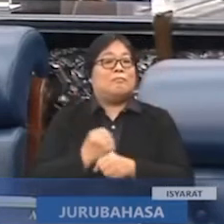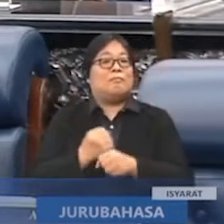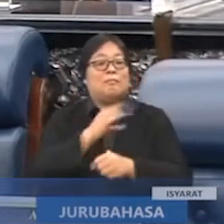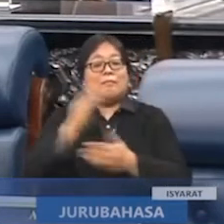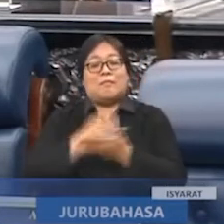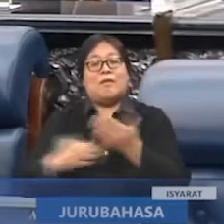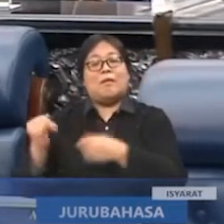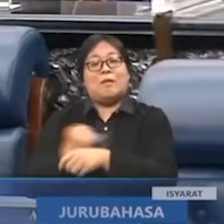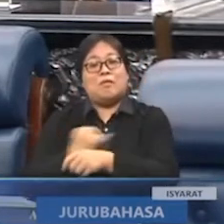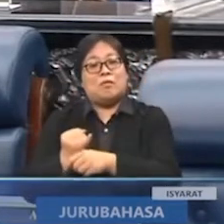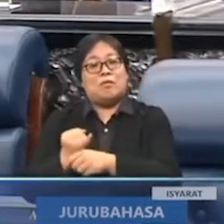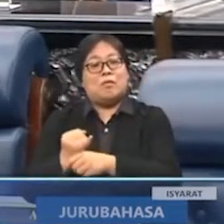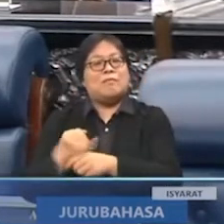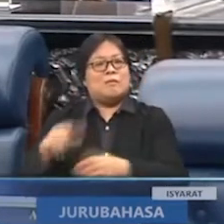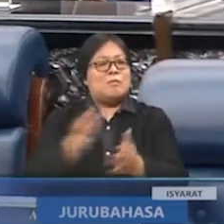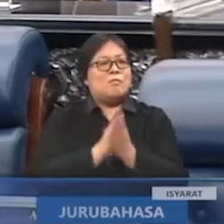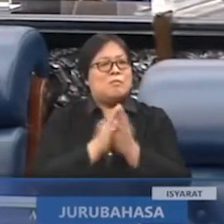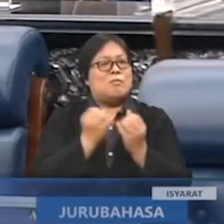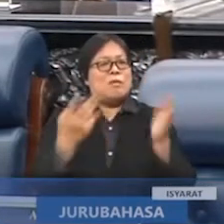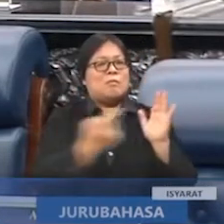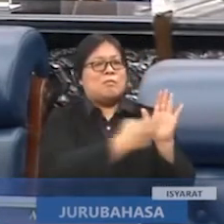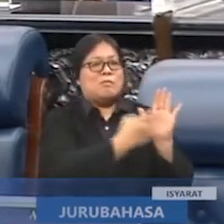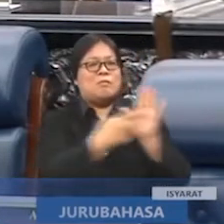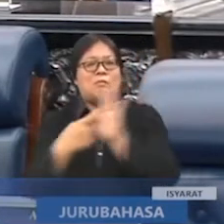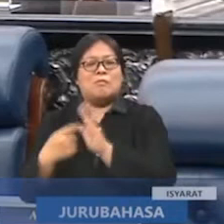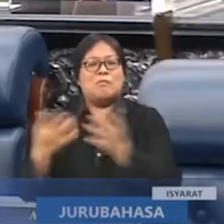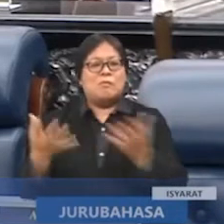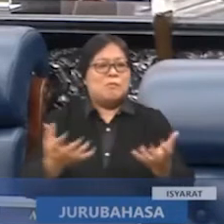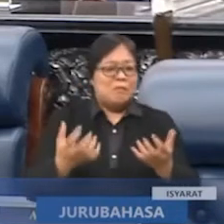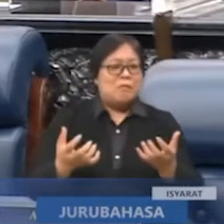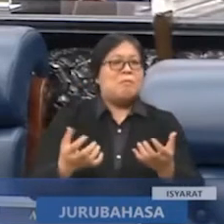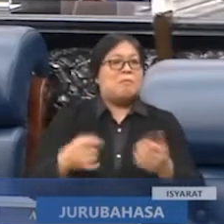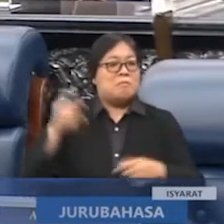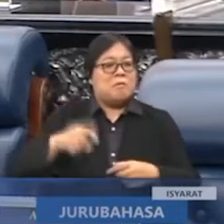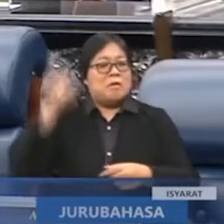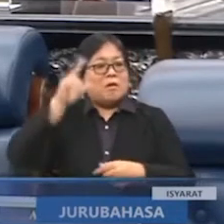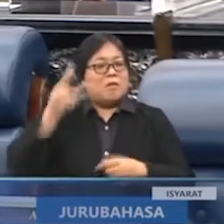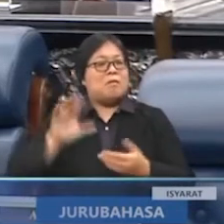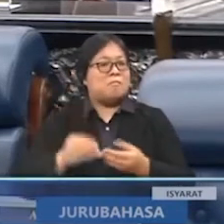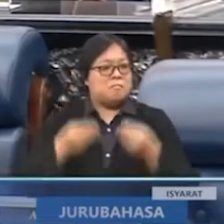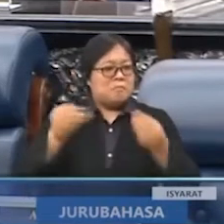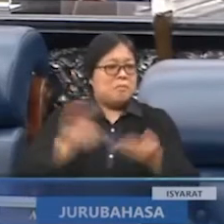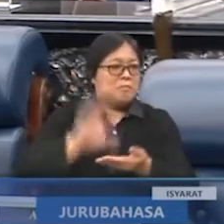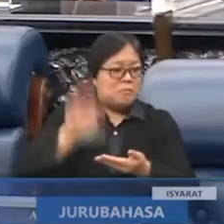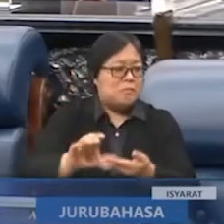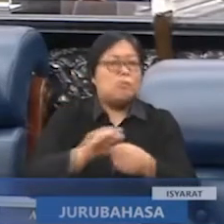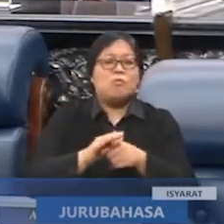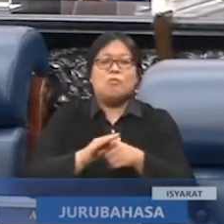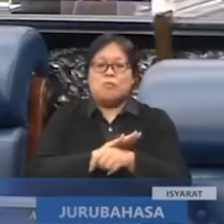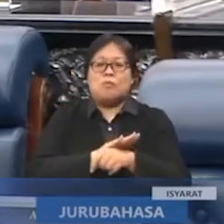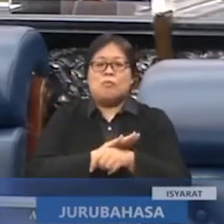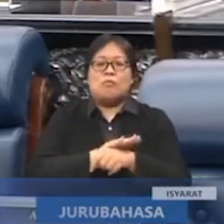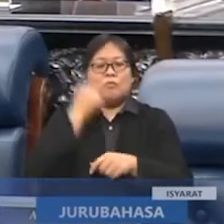industri, sehingga permintaan yang cukup tinggi daripada pihak industri untuk memastikan kerajaan membekalkan peruntukan yang cukup